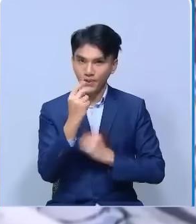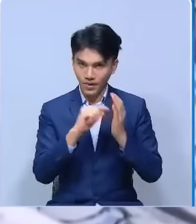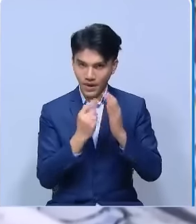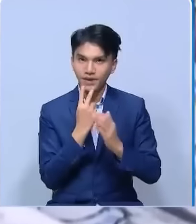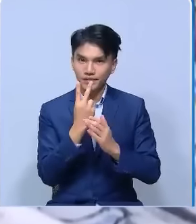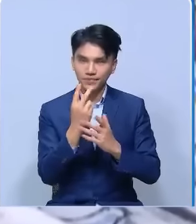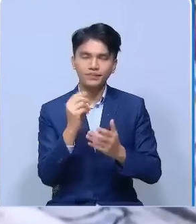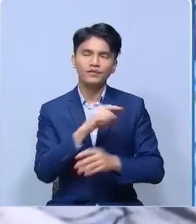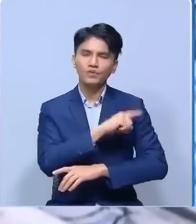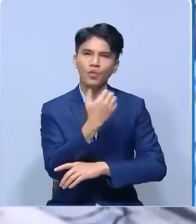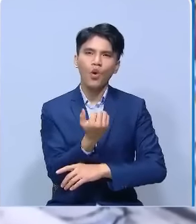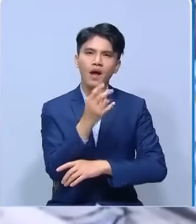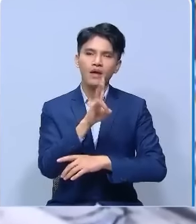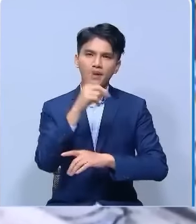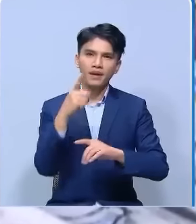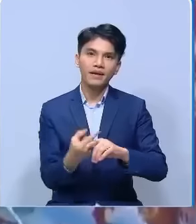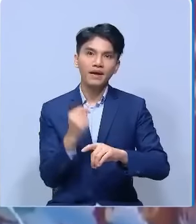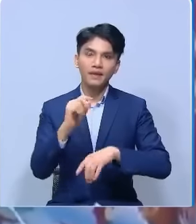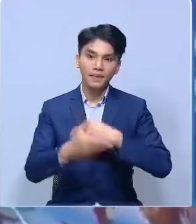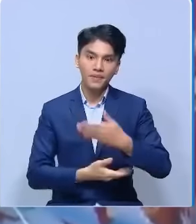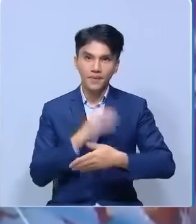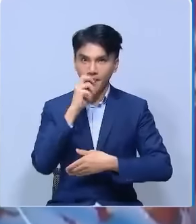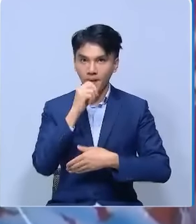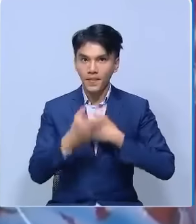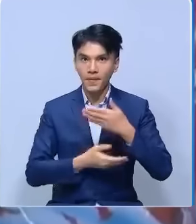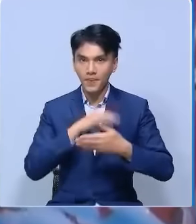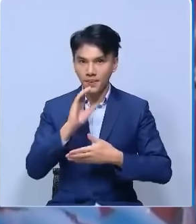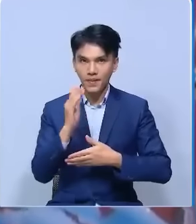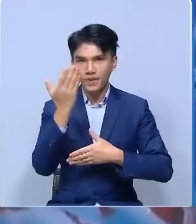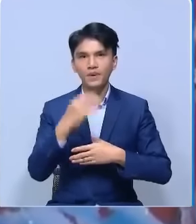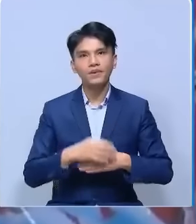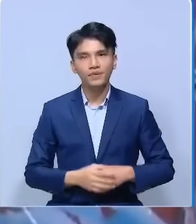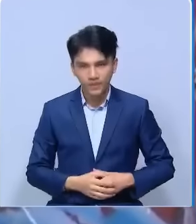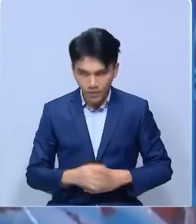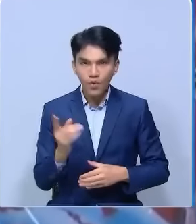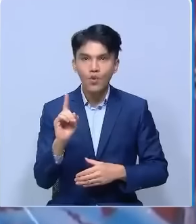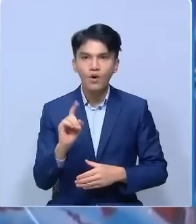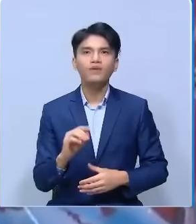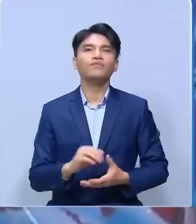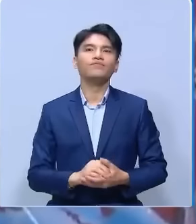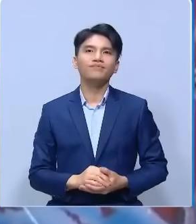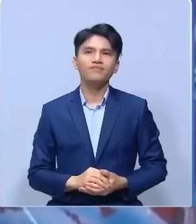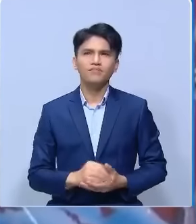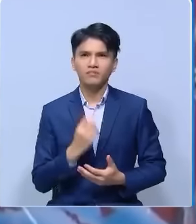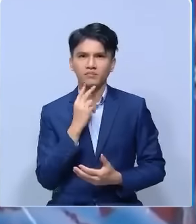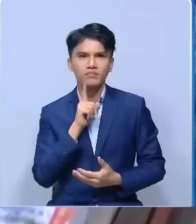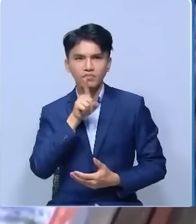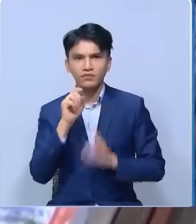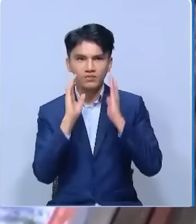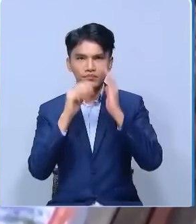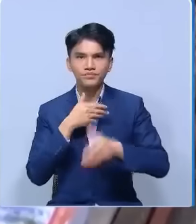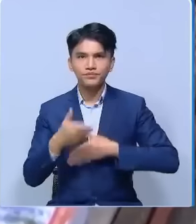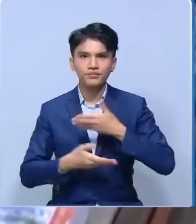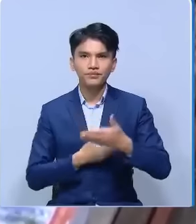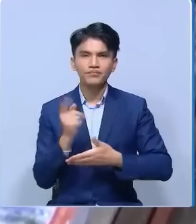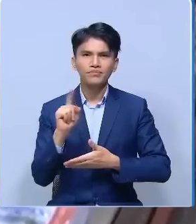กันแล้วว่าเดี๋ยว17ตุลาคมจะขายทดลองขายใช่ทดลองขายนะอย่างนี้นะก็ส่งไปแถวสะพานควายปรากฏไปถามคนที่ขายที่ร้านขายส